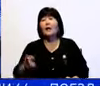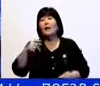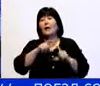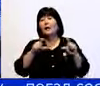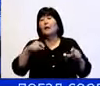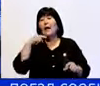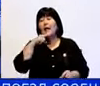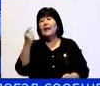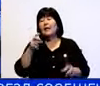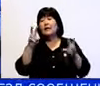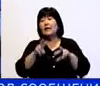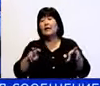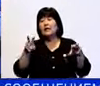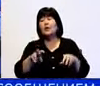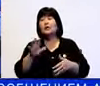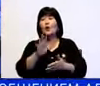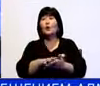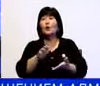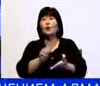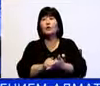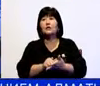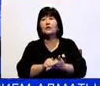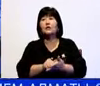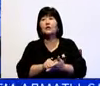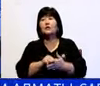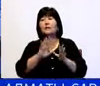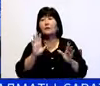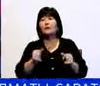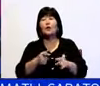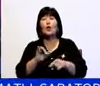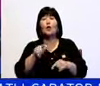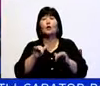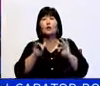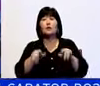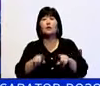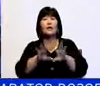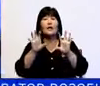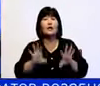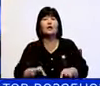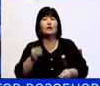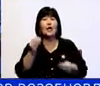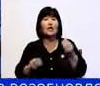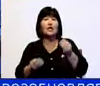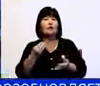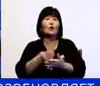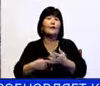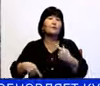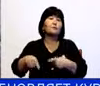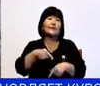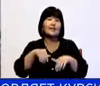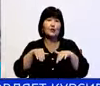Департаментом экономических расследований уничтожены вещдоки уголовных дел по незаконному игровому бизнесу.